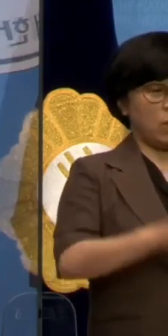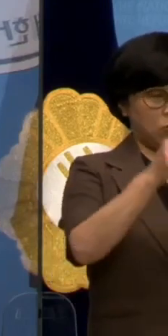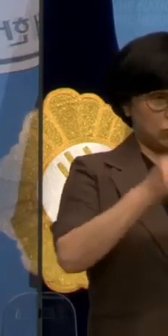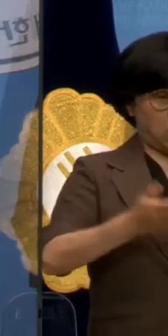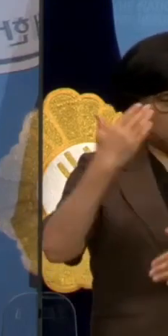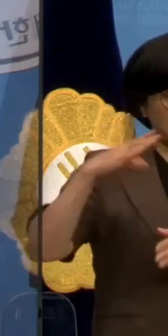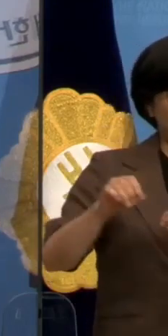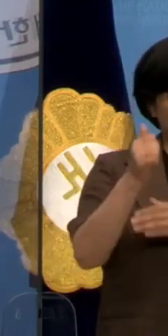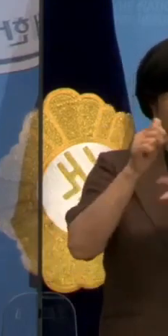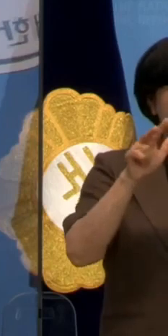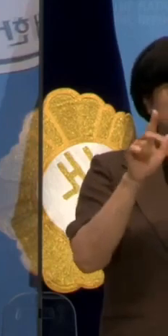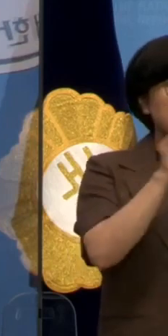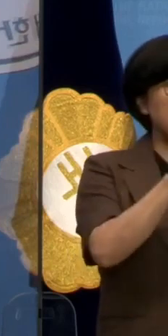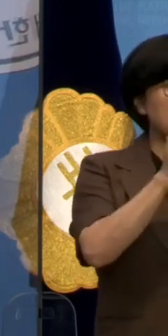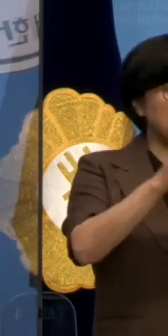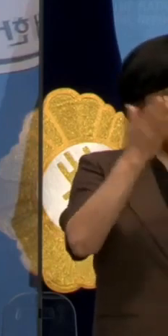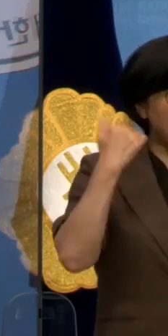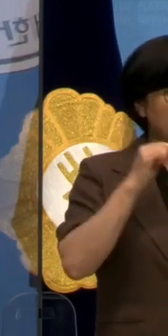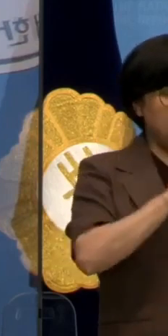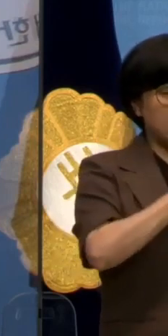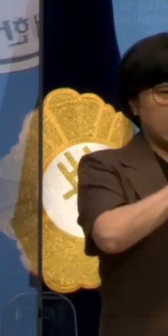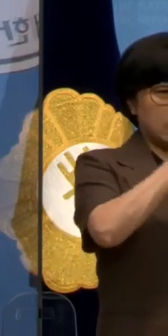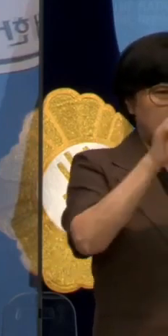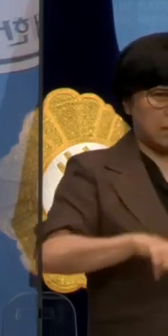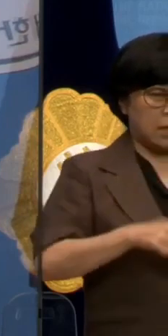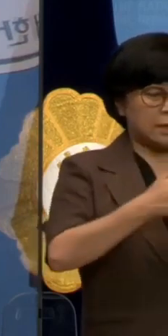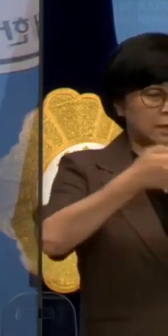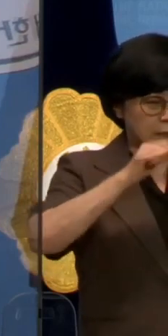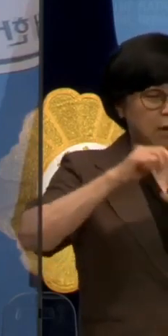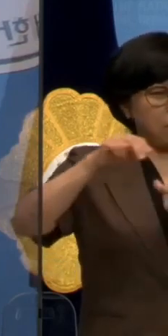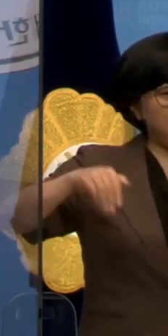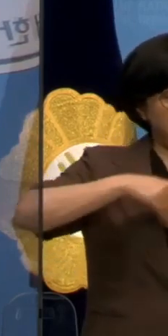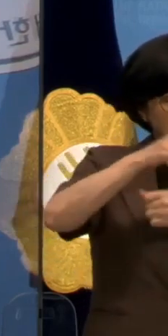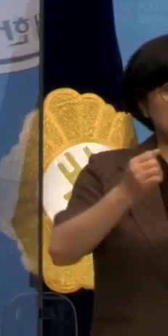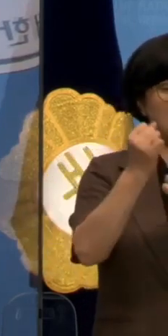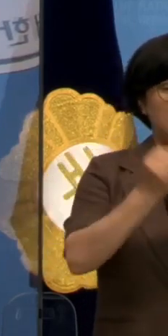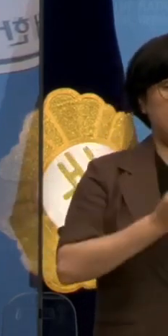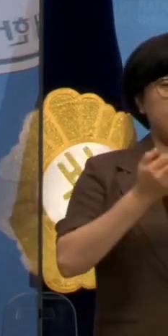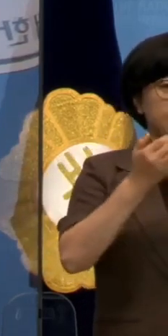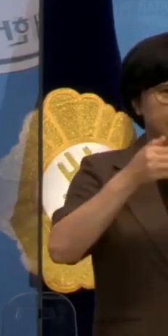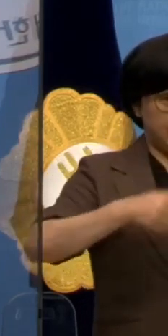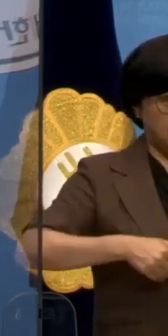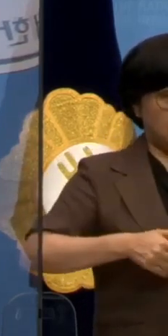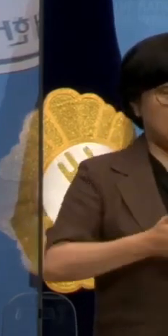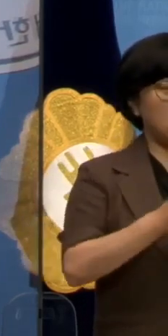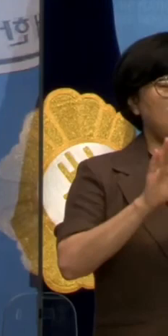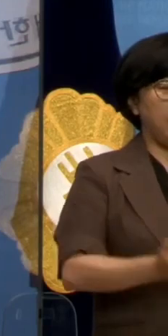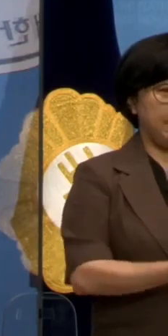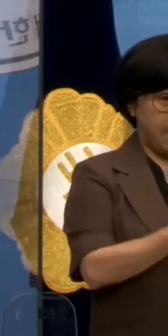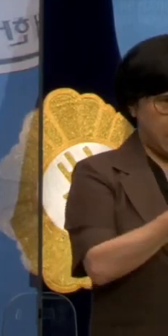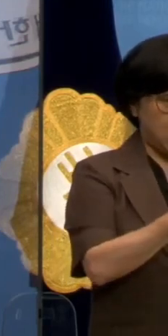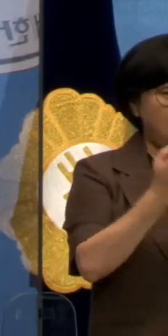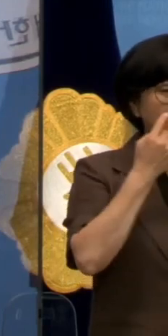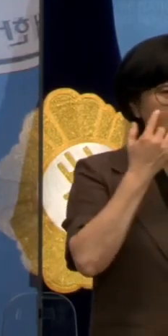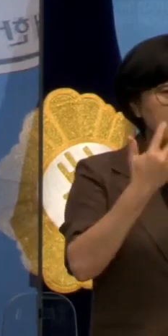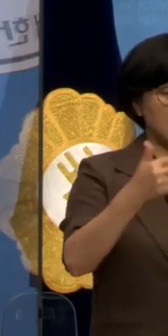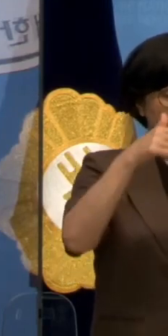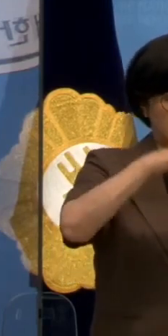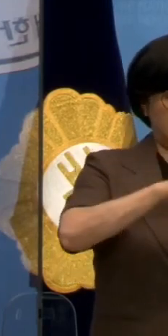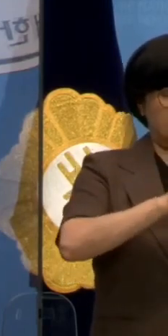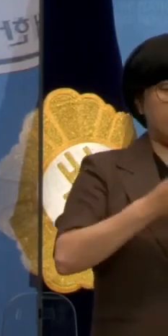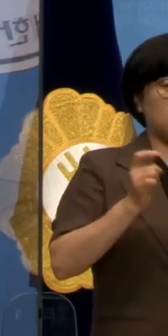윤석열 전 총장이 직접 이전 대변인 사태에 대한 상세한 배경 설명과 이번 사건에 대한 입장을 명확히